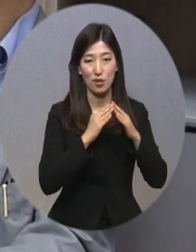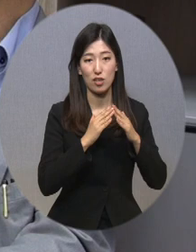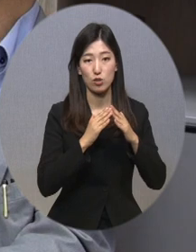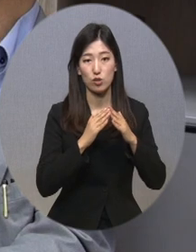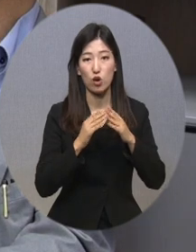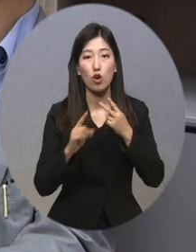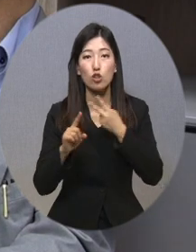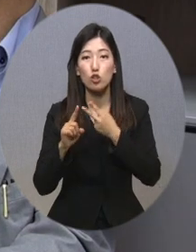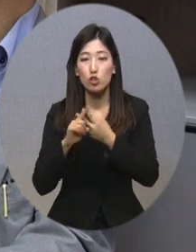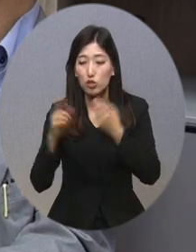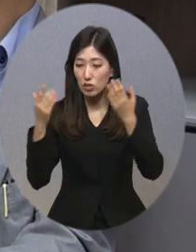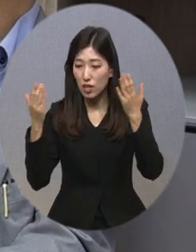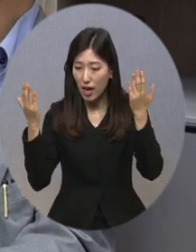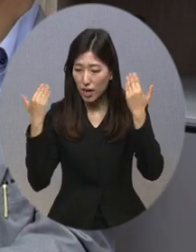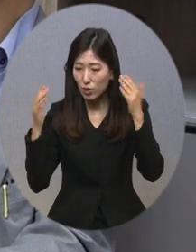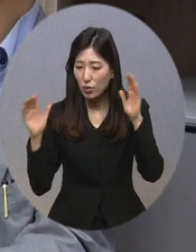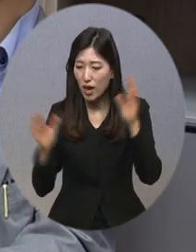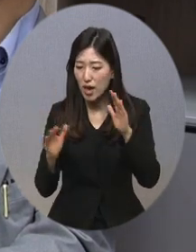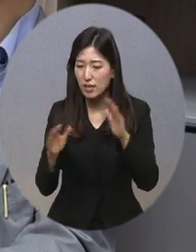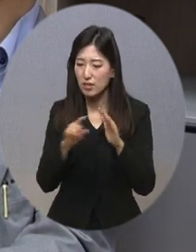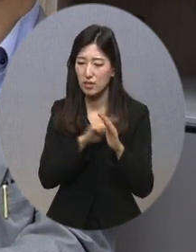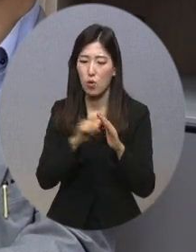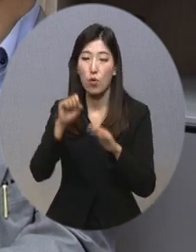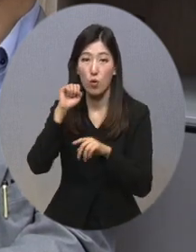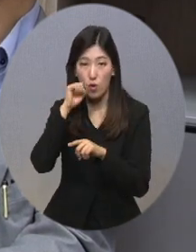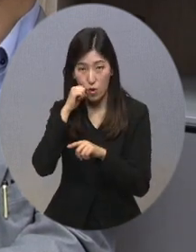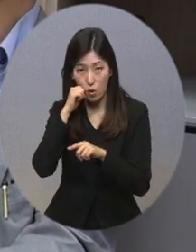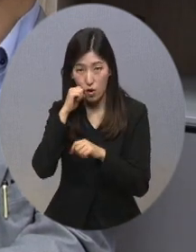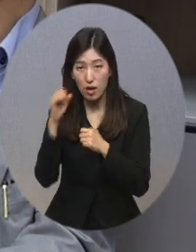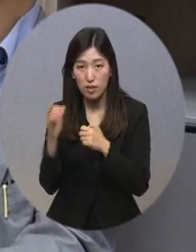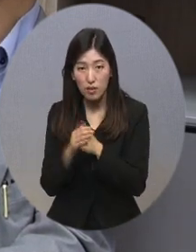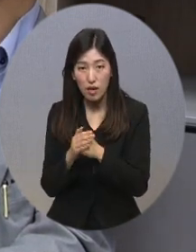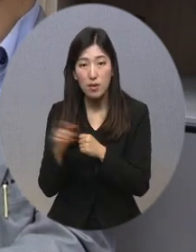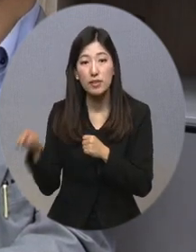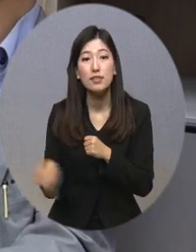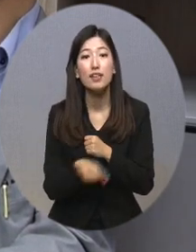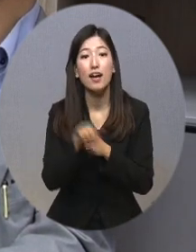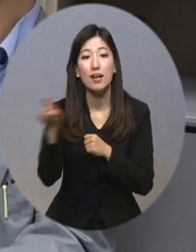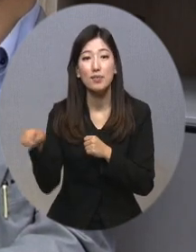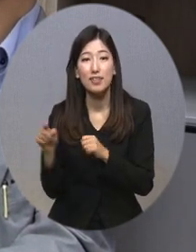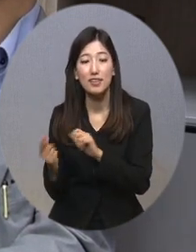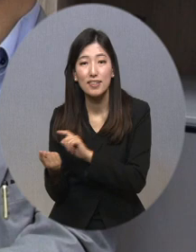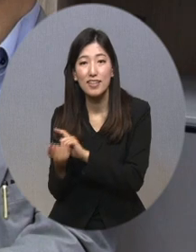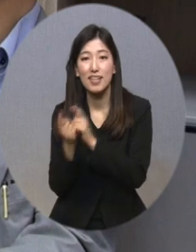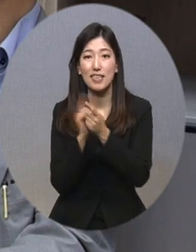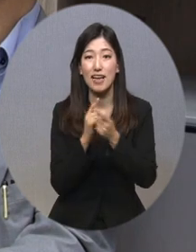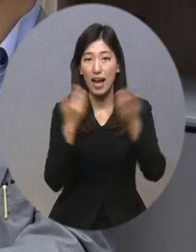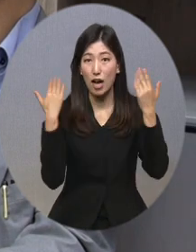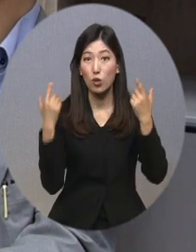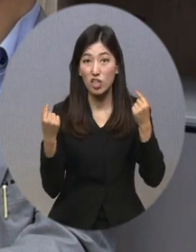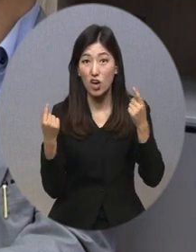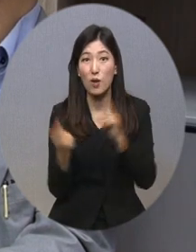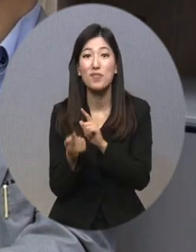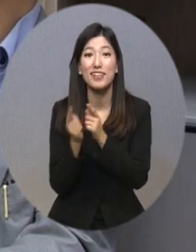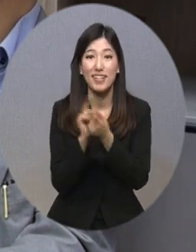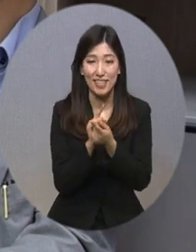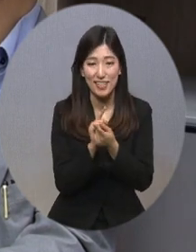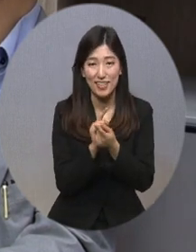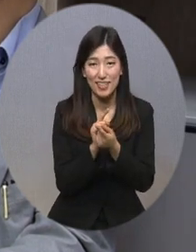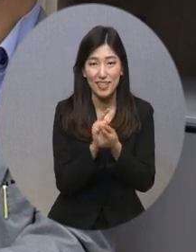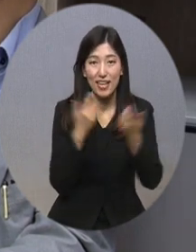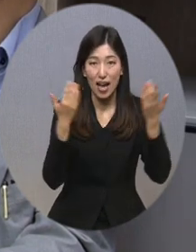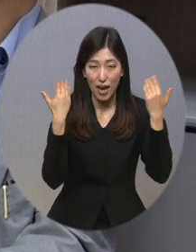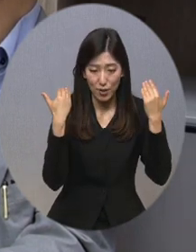정도의 학생들이 가장 힘든 상태이기 때문에 예. 그걸 아예 중학교 가정으로 해서 대안학교를 해서 그 학위를 인정해주는